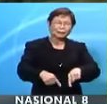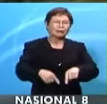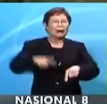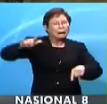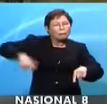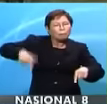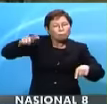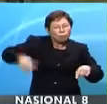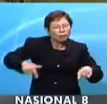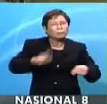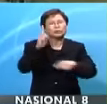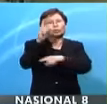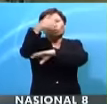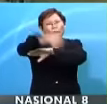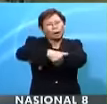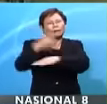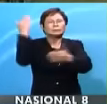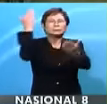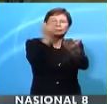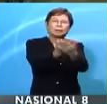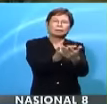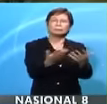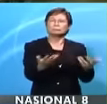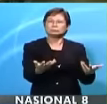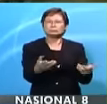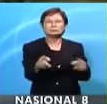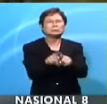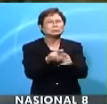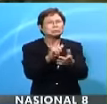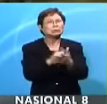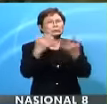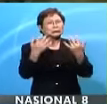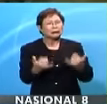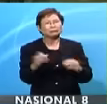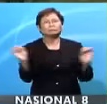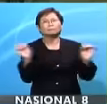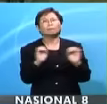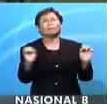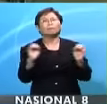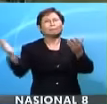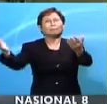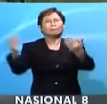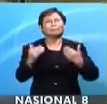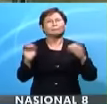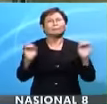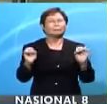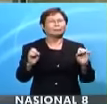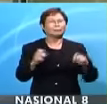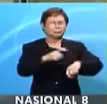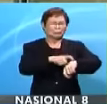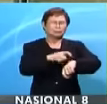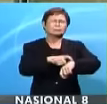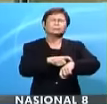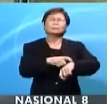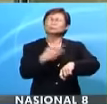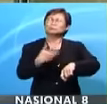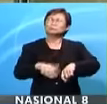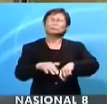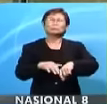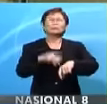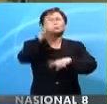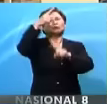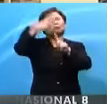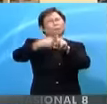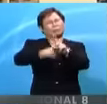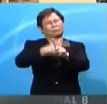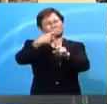lewat-lewat pun satu malam diorang sampai. Macam tu. Tapi sekarang tak ada. Sudah memakan masa dekat satu